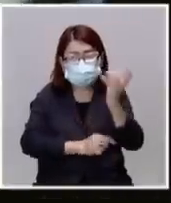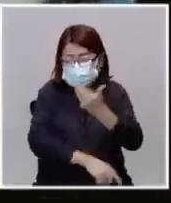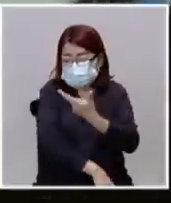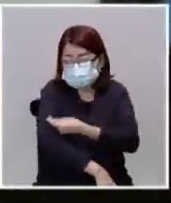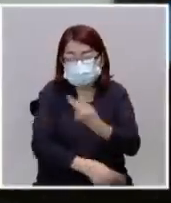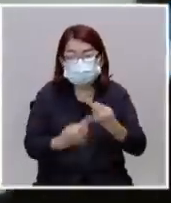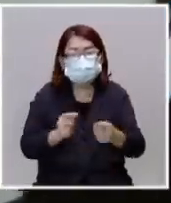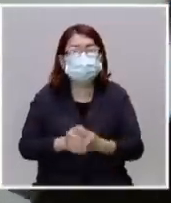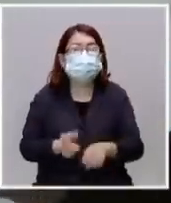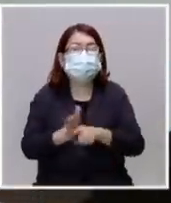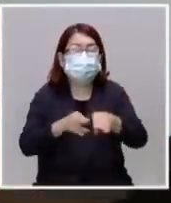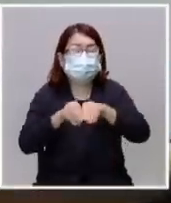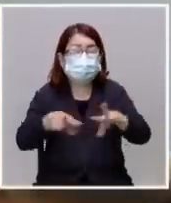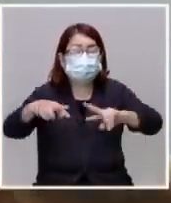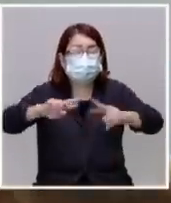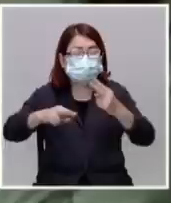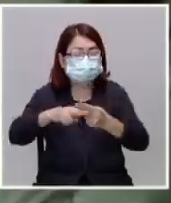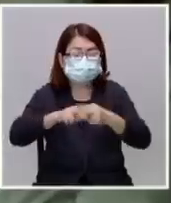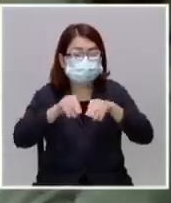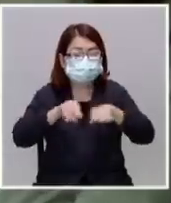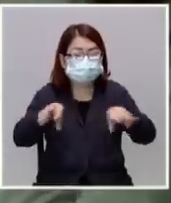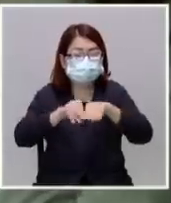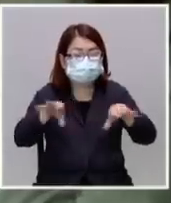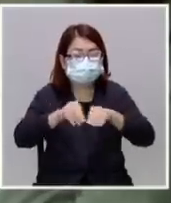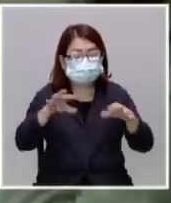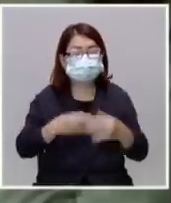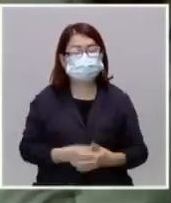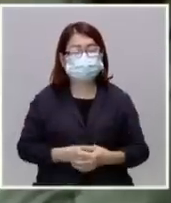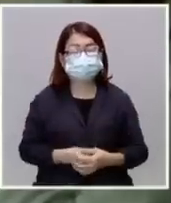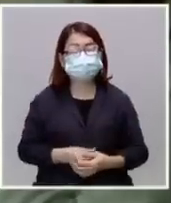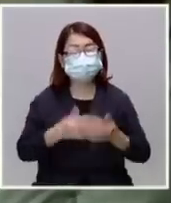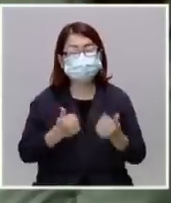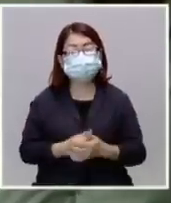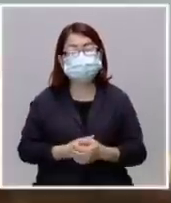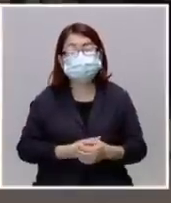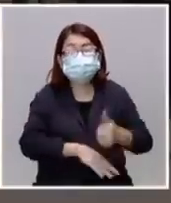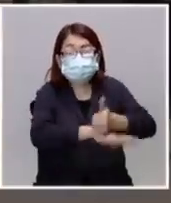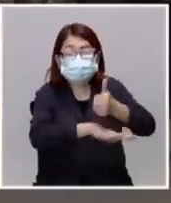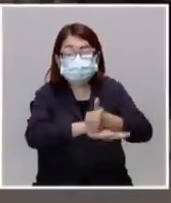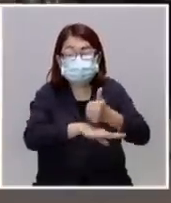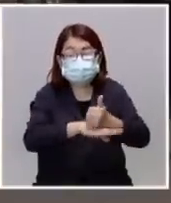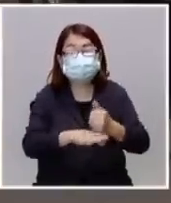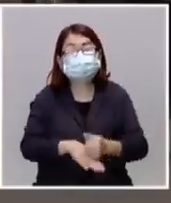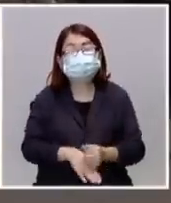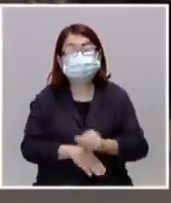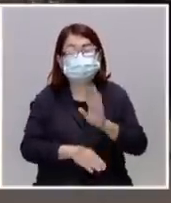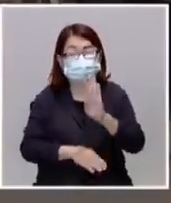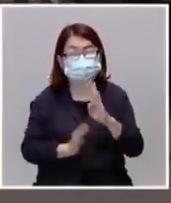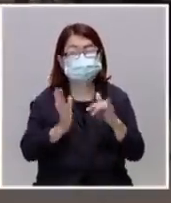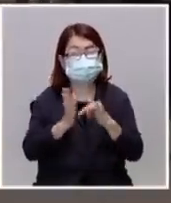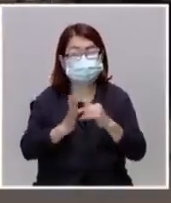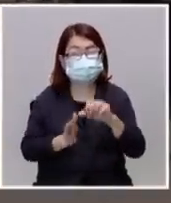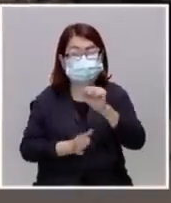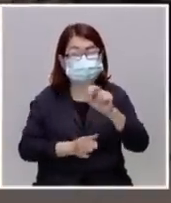การแพร่ระบาดของโควิดกลายพันธุ์ที่ระบาดในละตินอเมริกาได้เรื่องนี้ CEO ของซิโนแวคระบุว่ากลุ่มแรกสุด